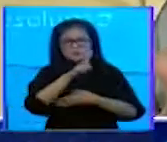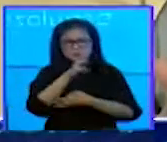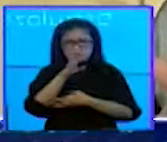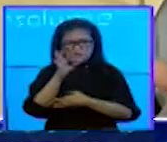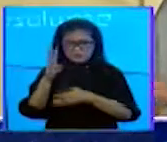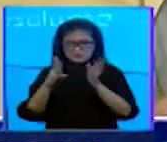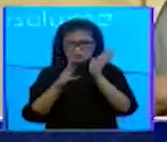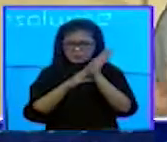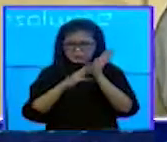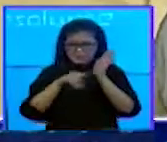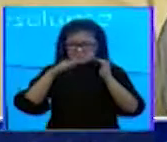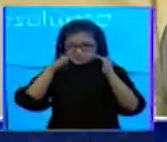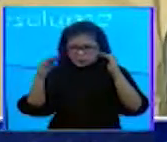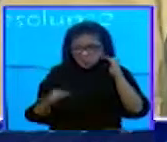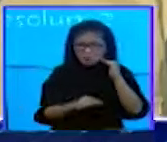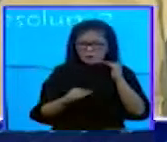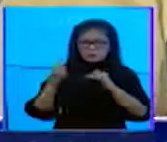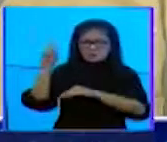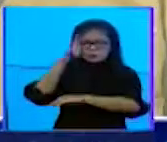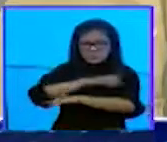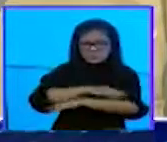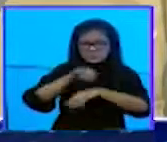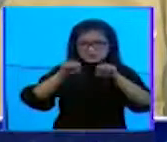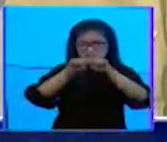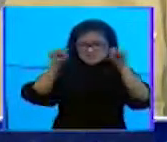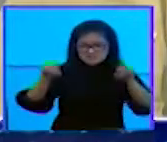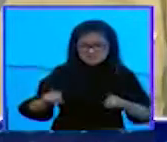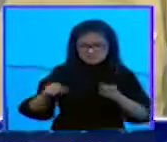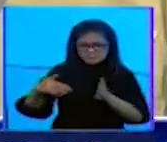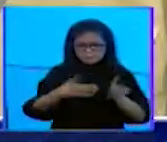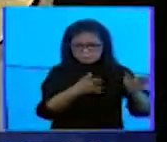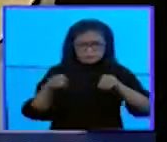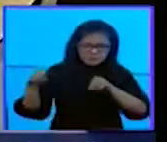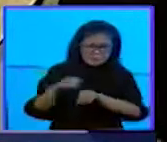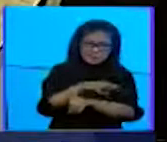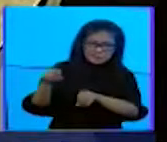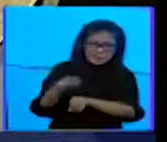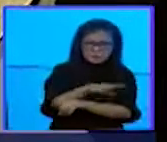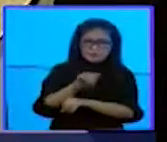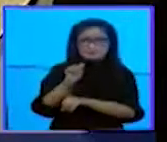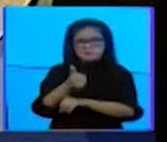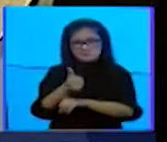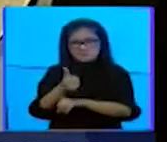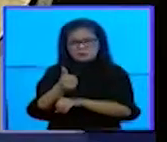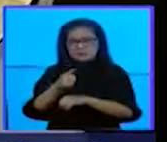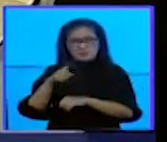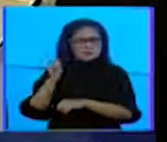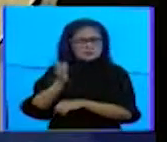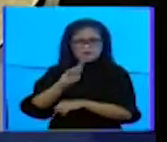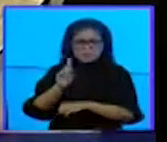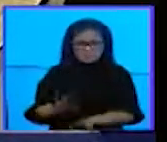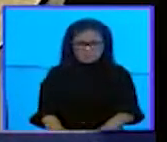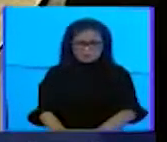per hari maka sistem drainase kita harus bisa Menyalurkan dengan baik Hai karena itu tidak boleh ada genangan